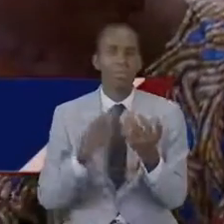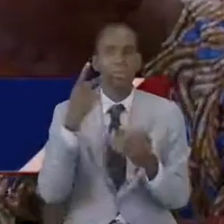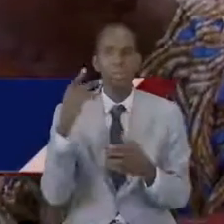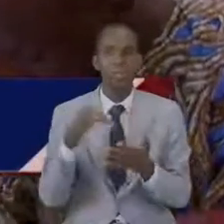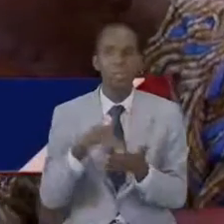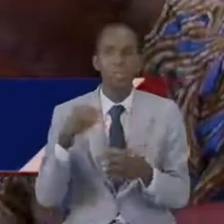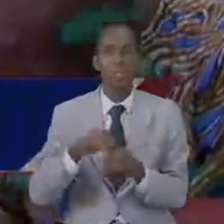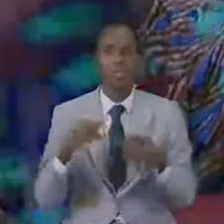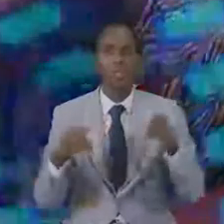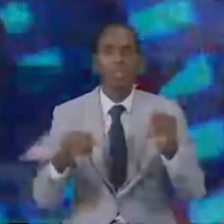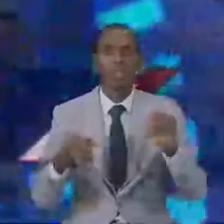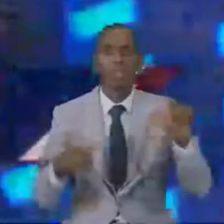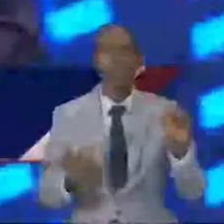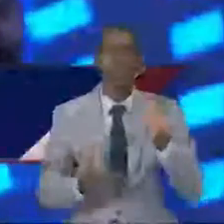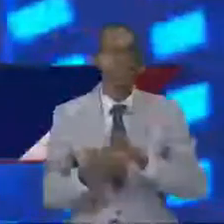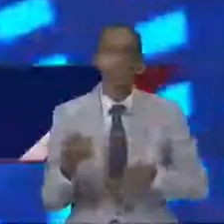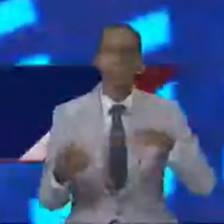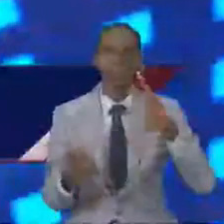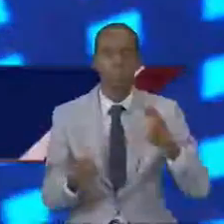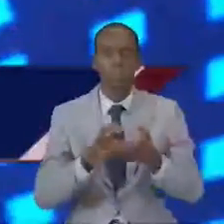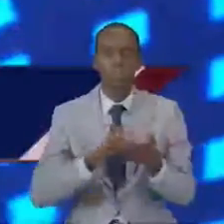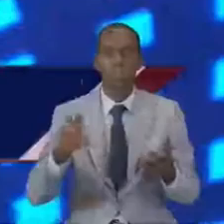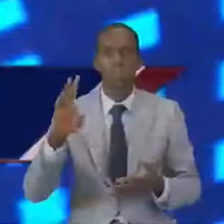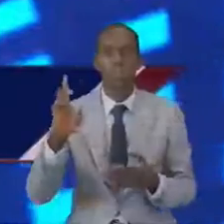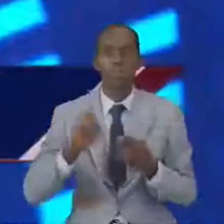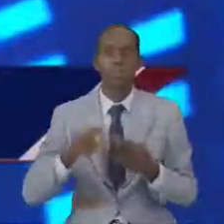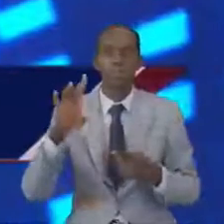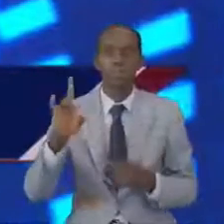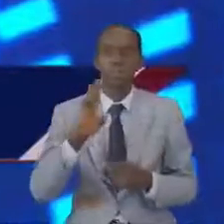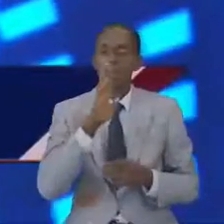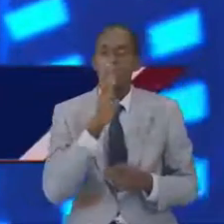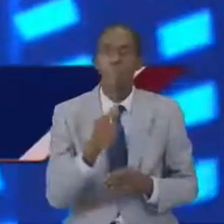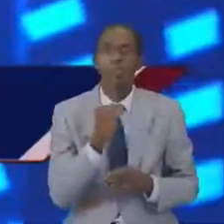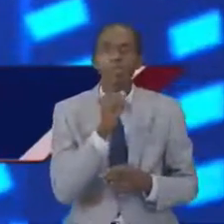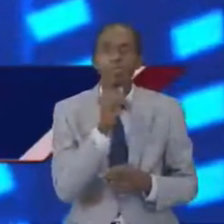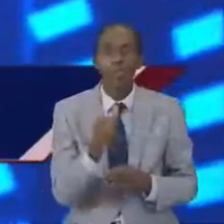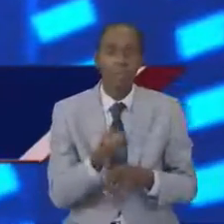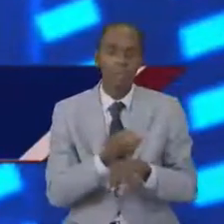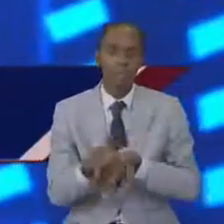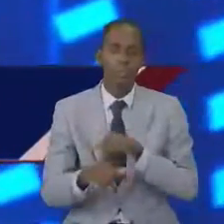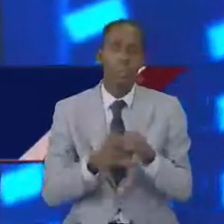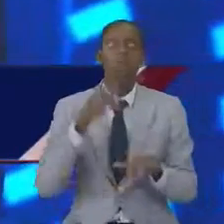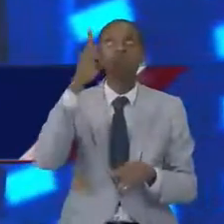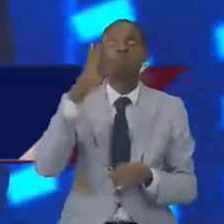nous revenons toujours dans Gala chapitre 6 verset 7 et 8 Galates chapitre